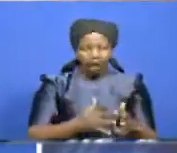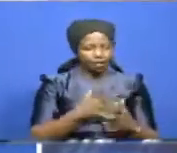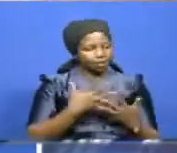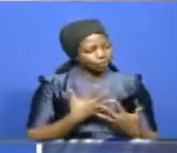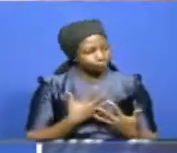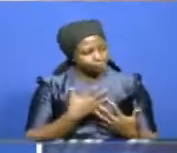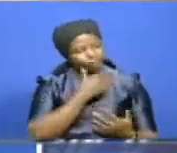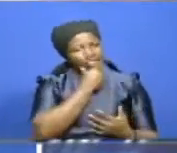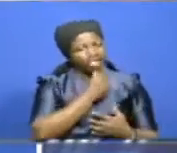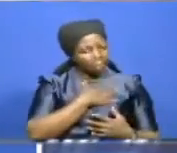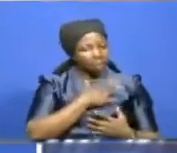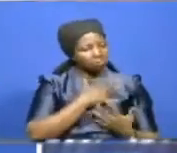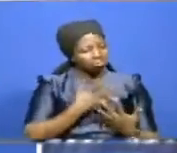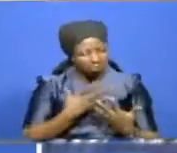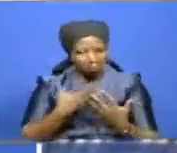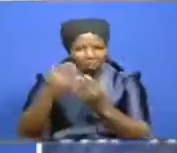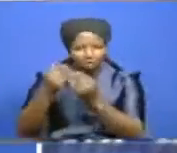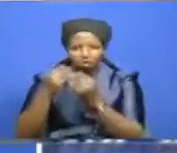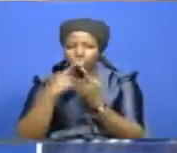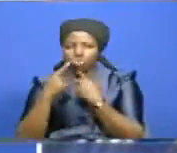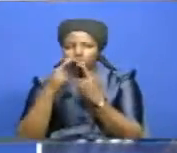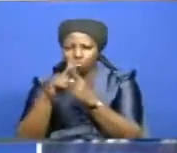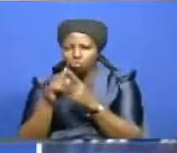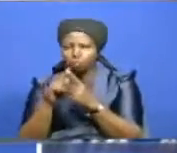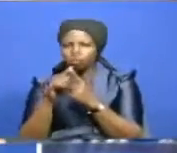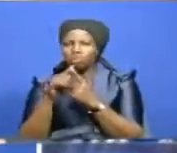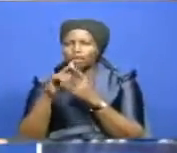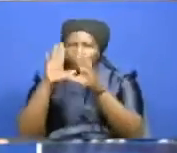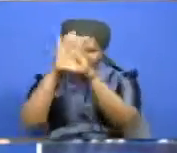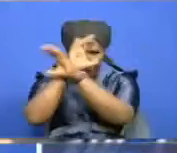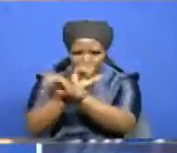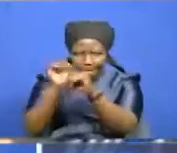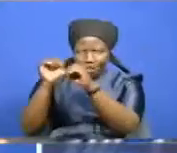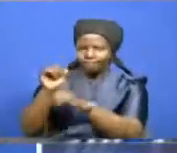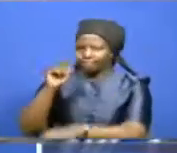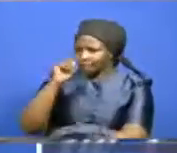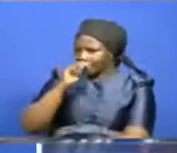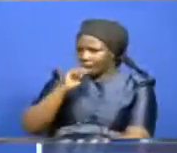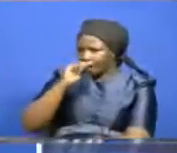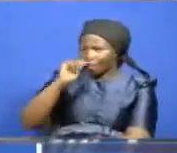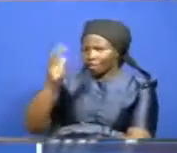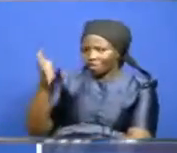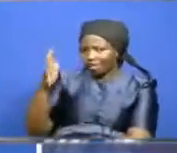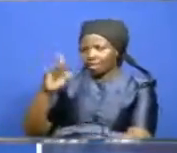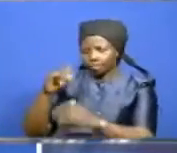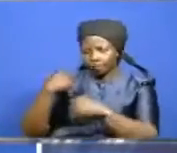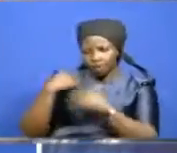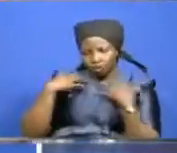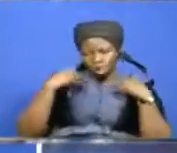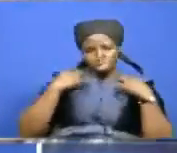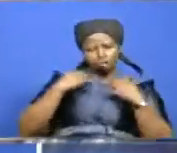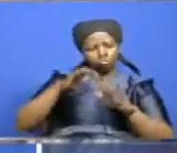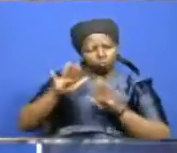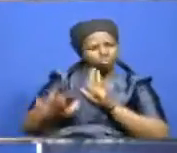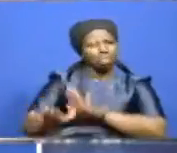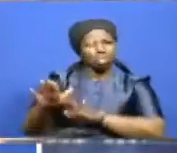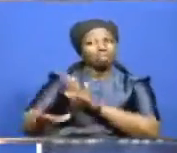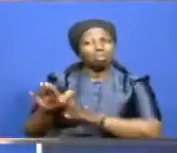Rais Kenyatta na Rais Nyerere wa Tanzania. Hizi nguo zikatengenezwa, namba yenyewe siwezi jua ni